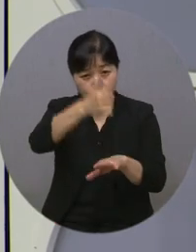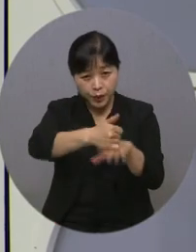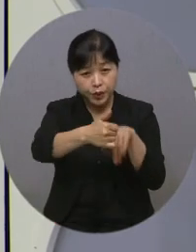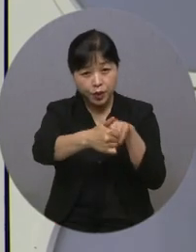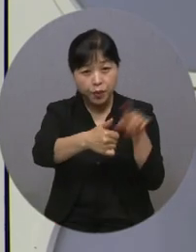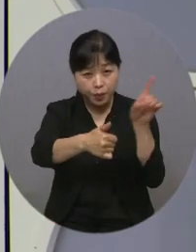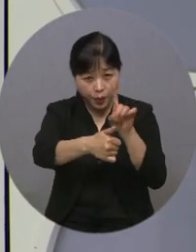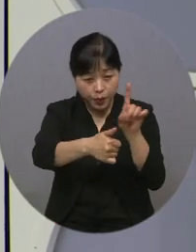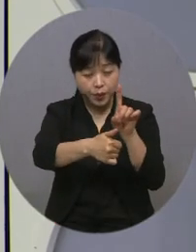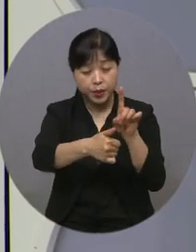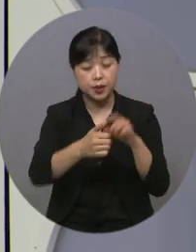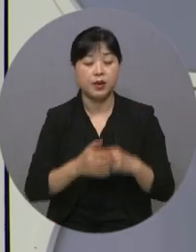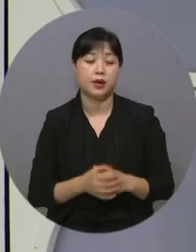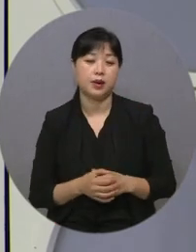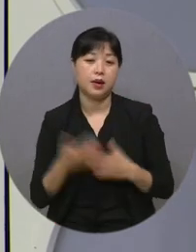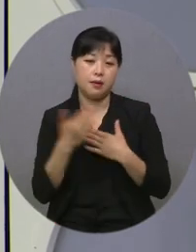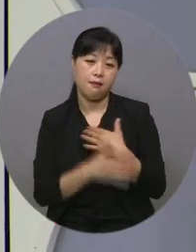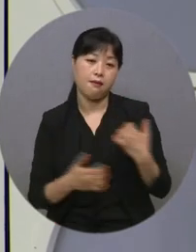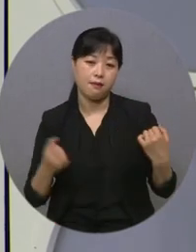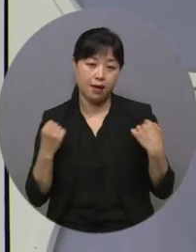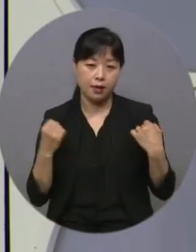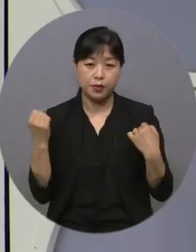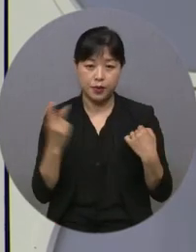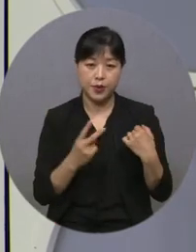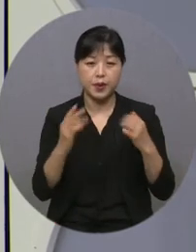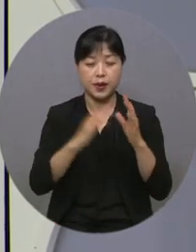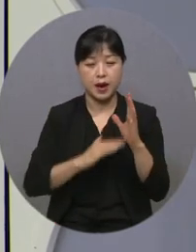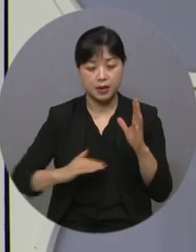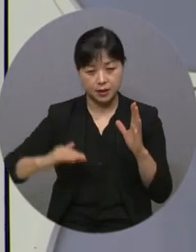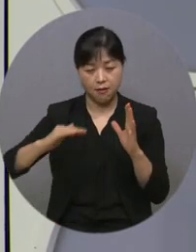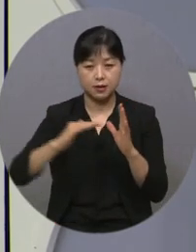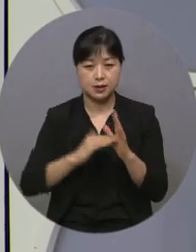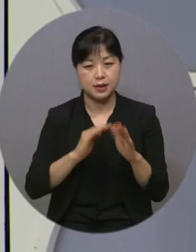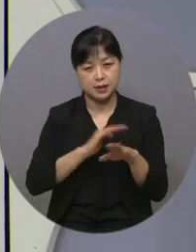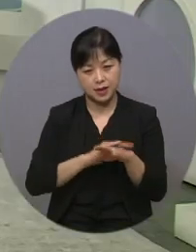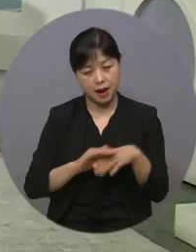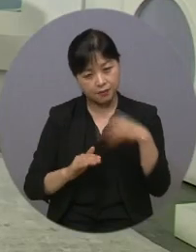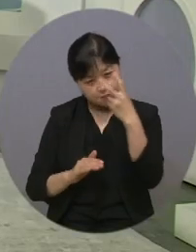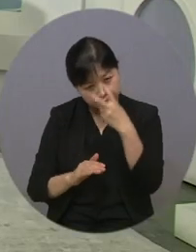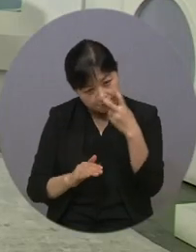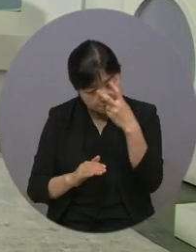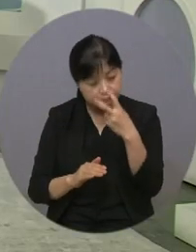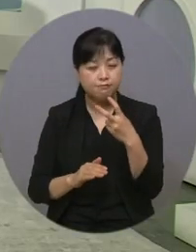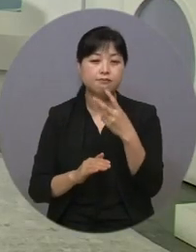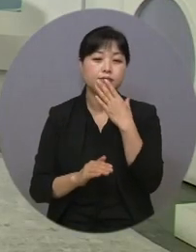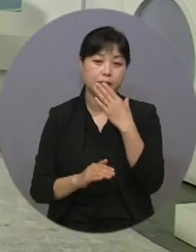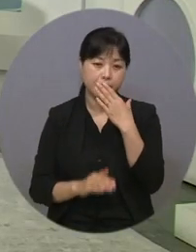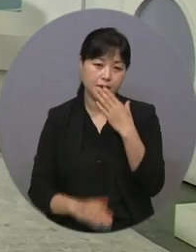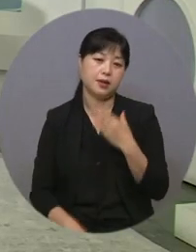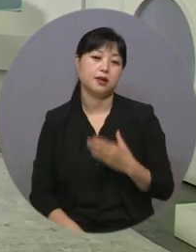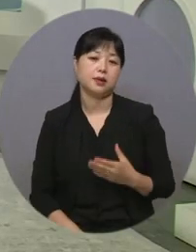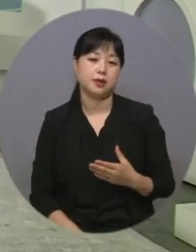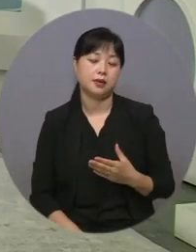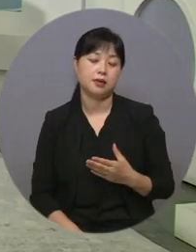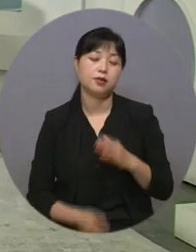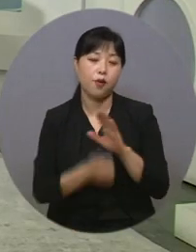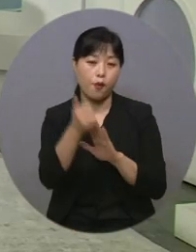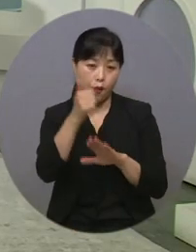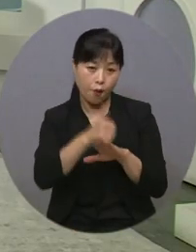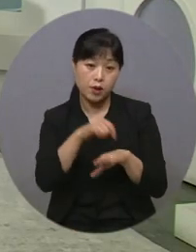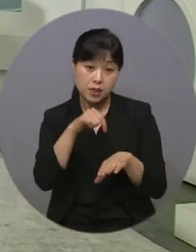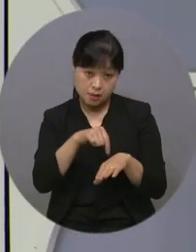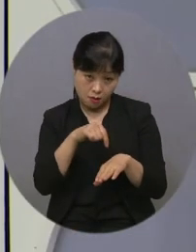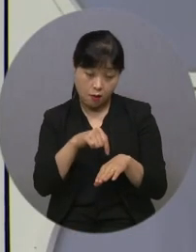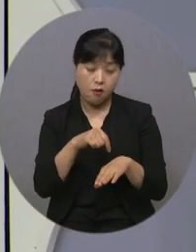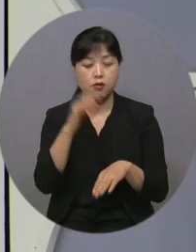결정적으로는요 건강하고 또 가정을 잘 보살필 수 있는 그런 성공이